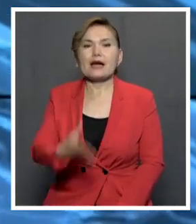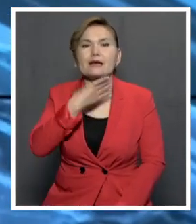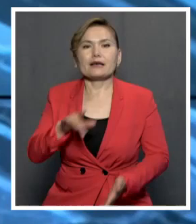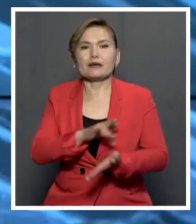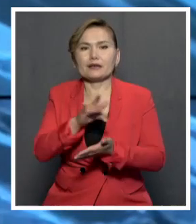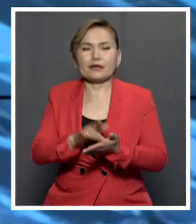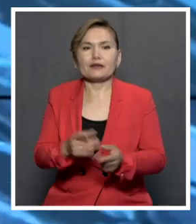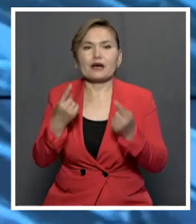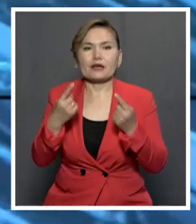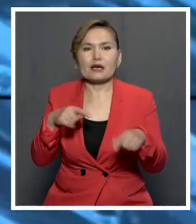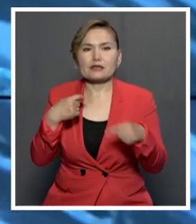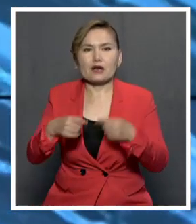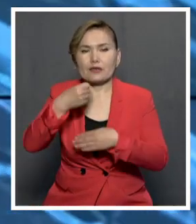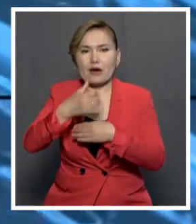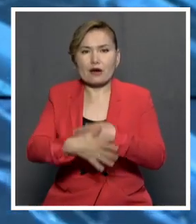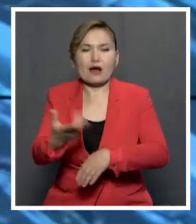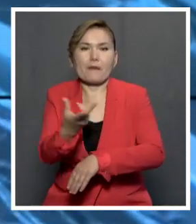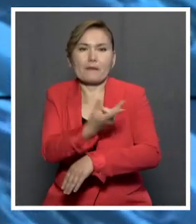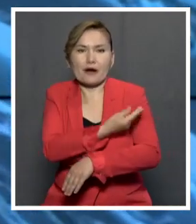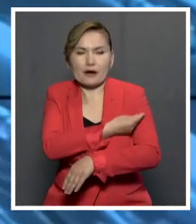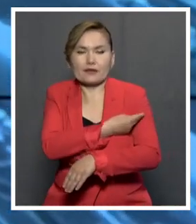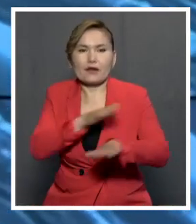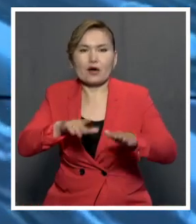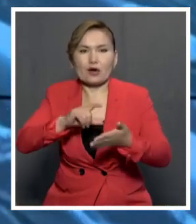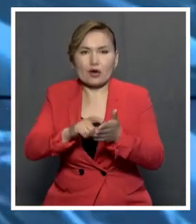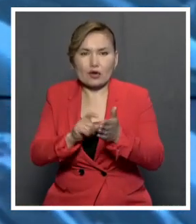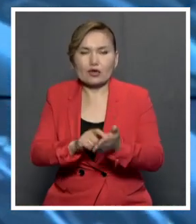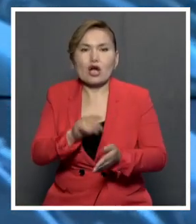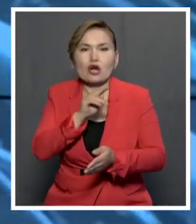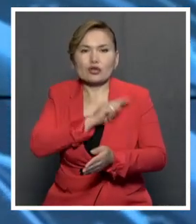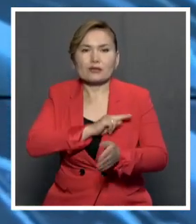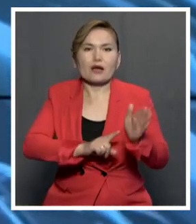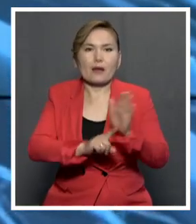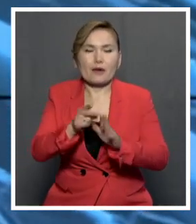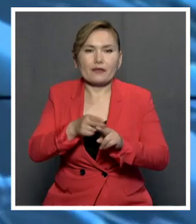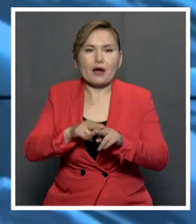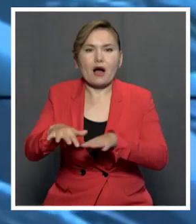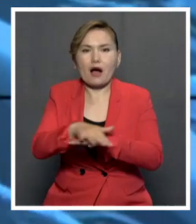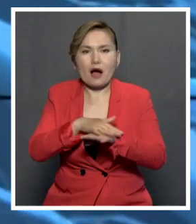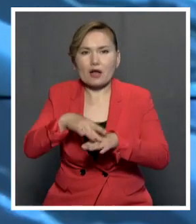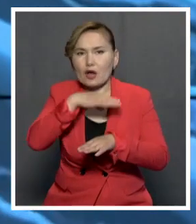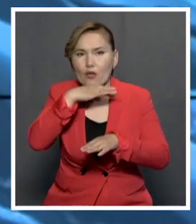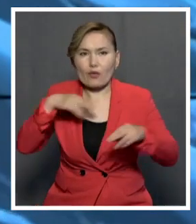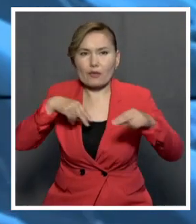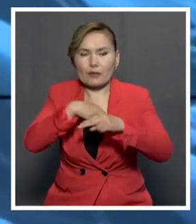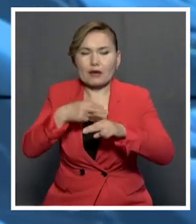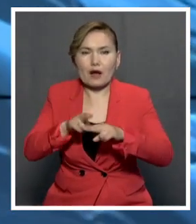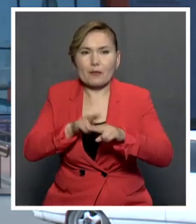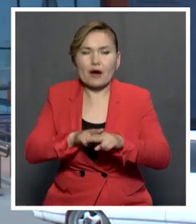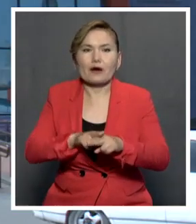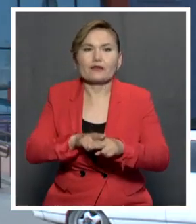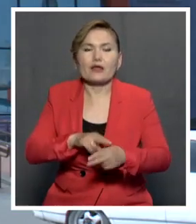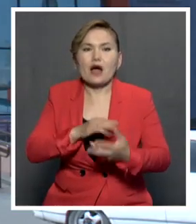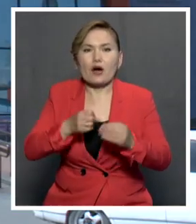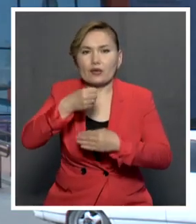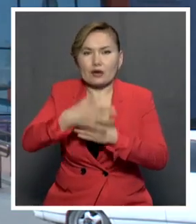Семейде ірі сауда орталықтарындағы вакцина салатын орындар жұмыс істей бастады. Ең алғаш болып, халық көп шоғырланатын Ақшың сауда орталығында